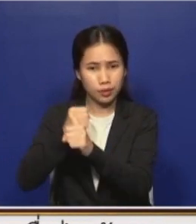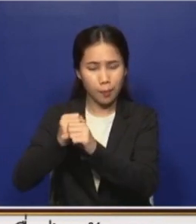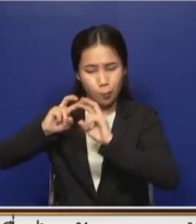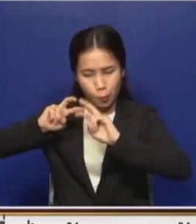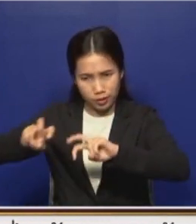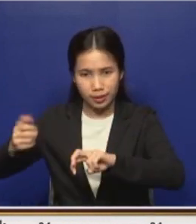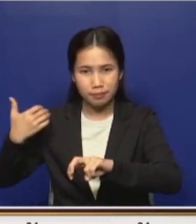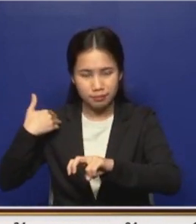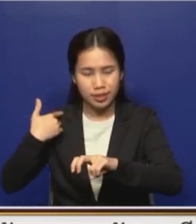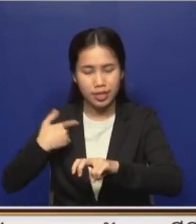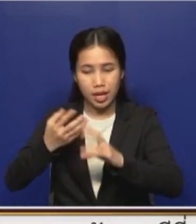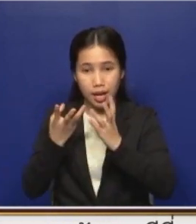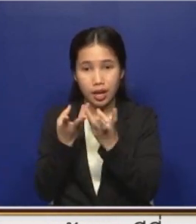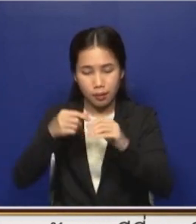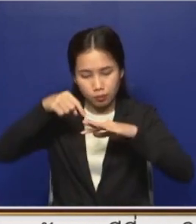ว่า